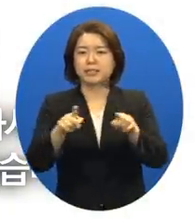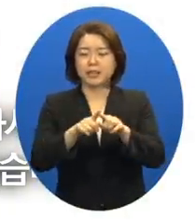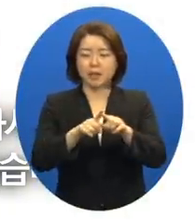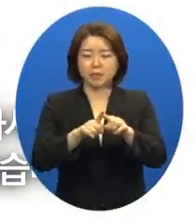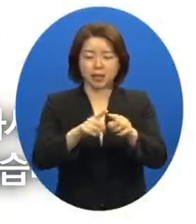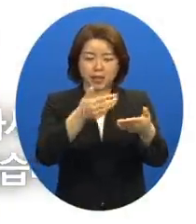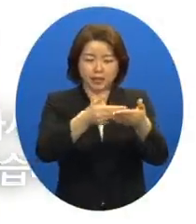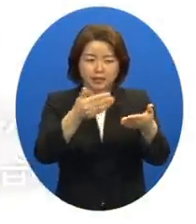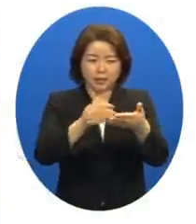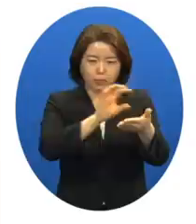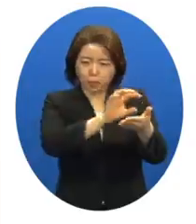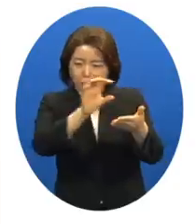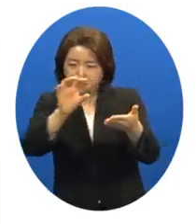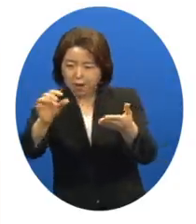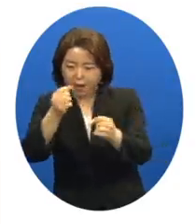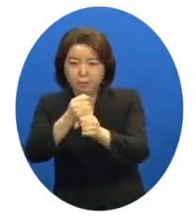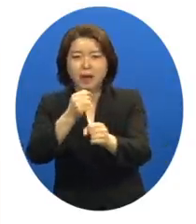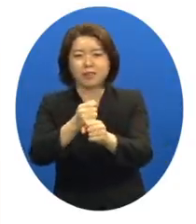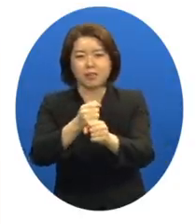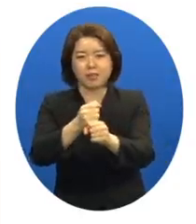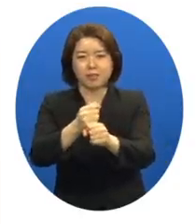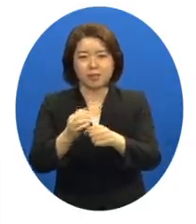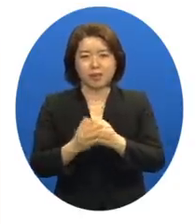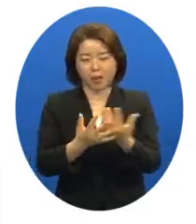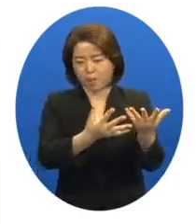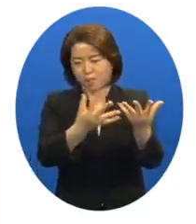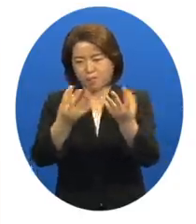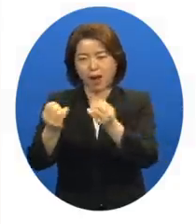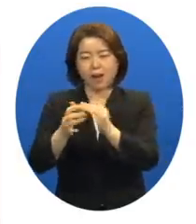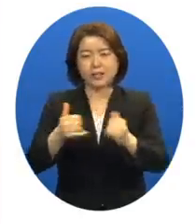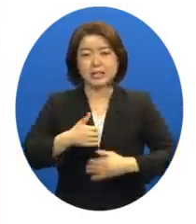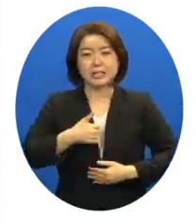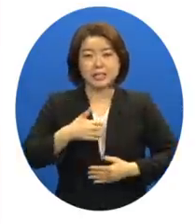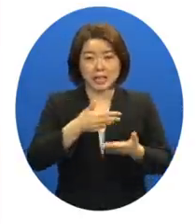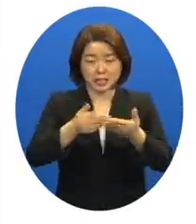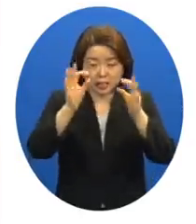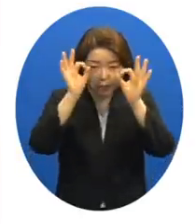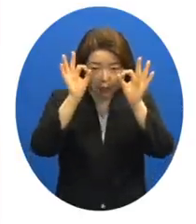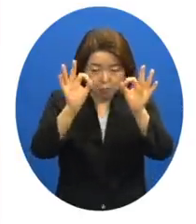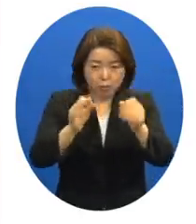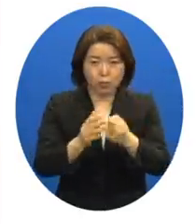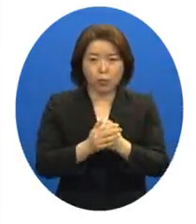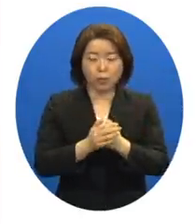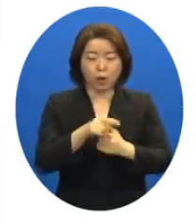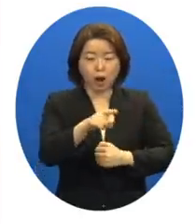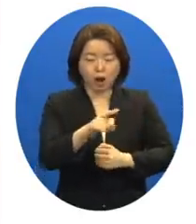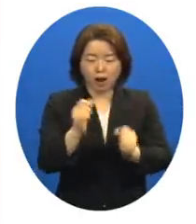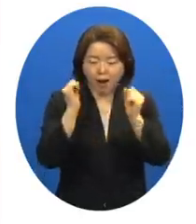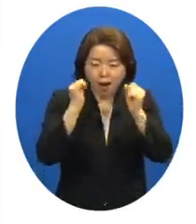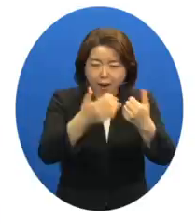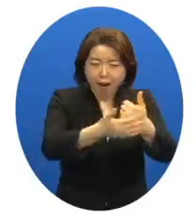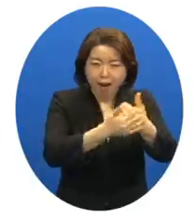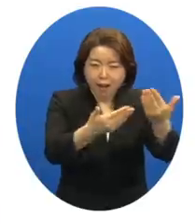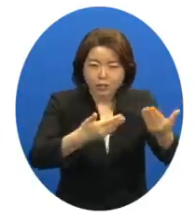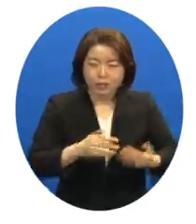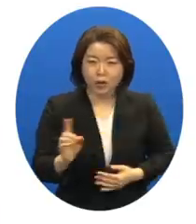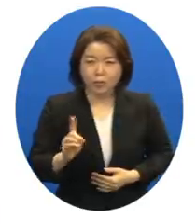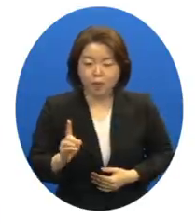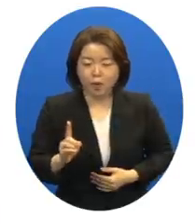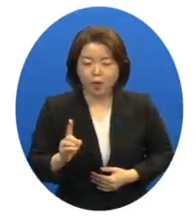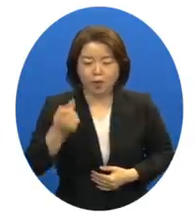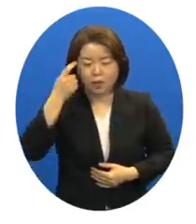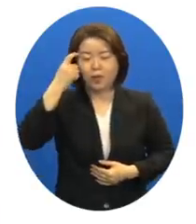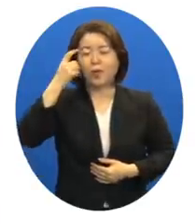담기 시작했습니다. 많은 분들께서 제 그림을 보시고 해주시는 응원 중에 이런 응원이